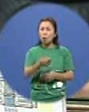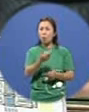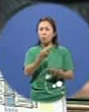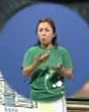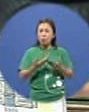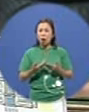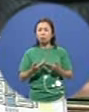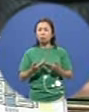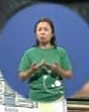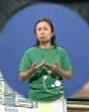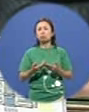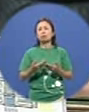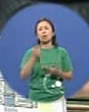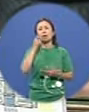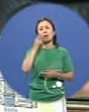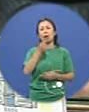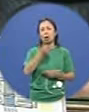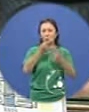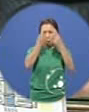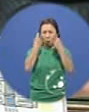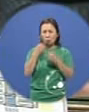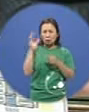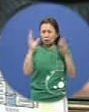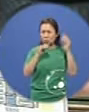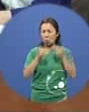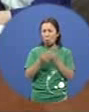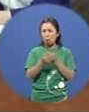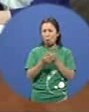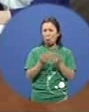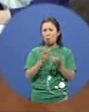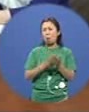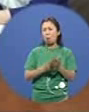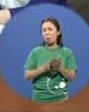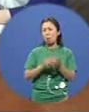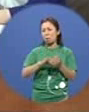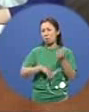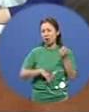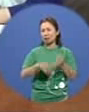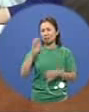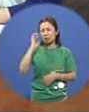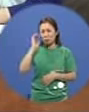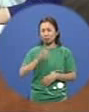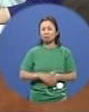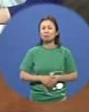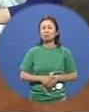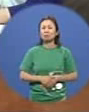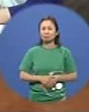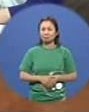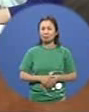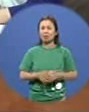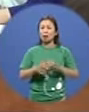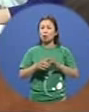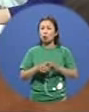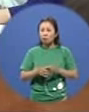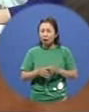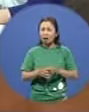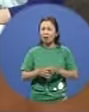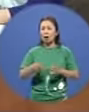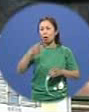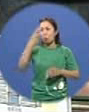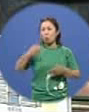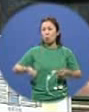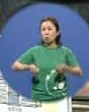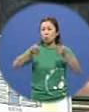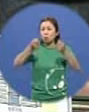でたらはいそれはねプライバシー法嫌になるんですそうですねありますって卒業の時に子供たちに分けを話をし